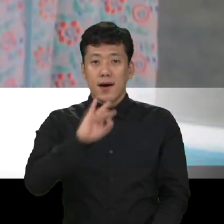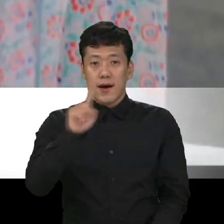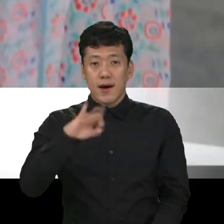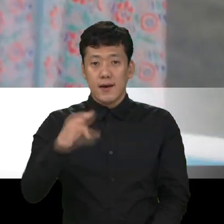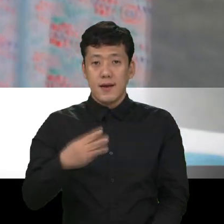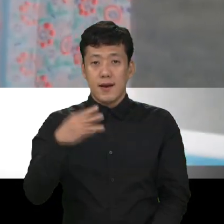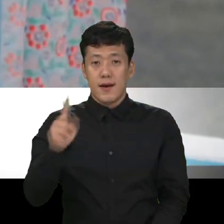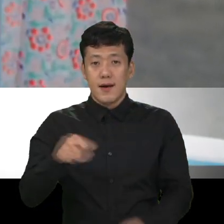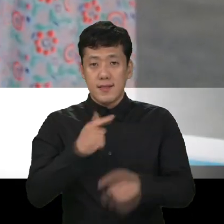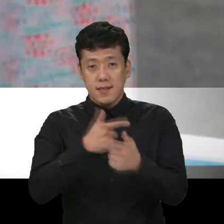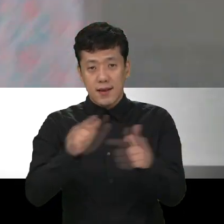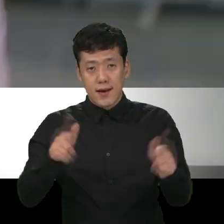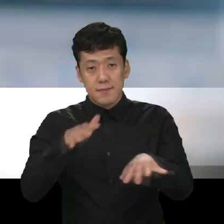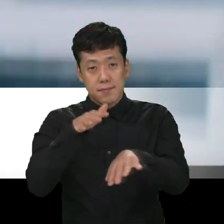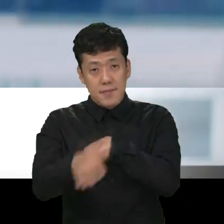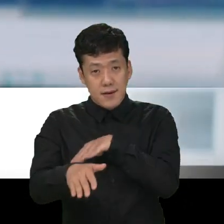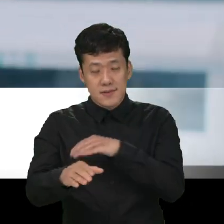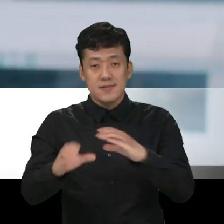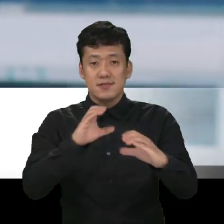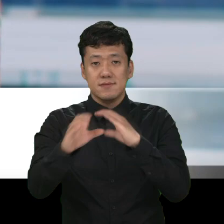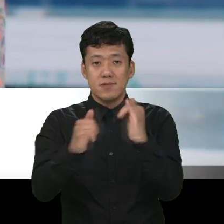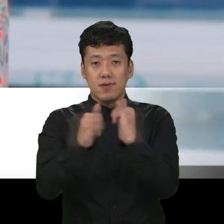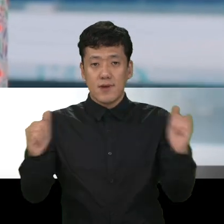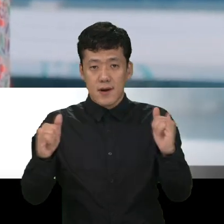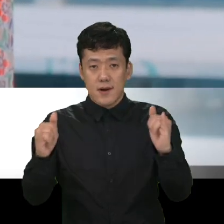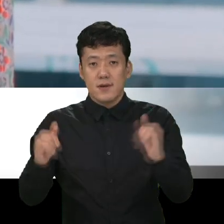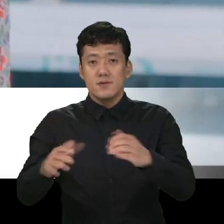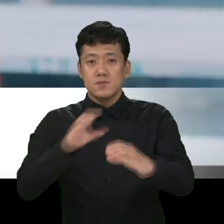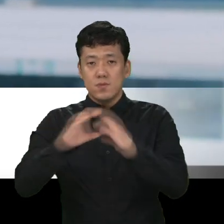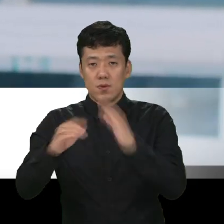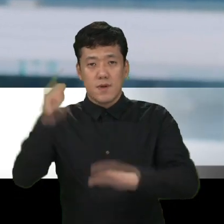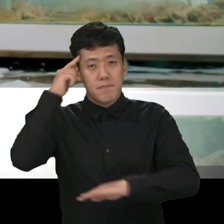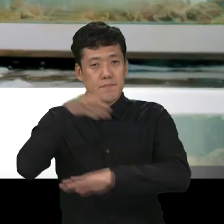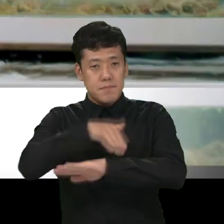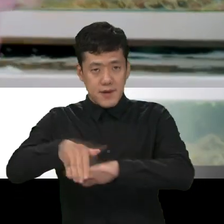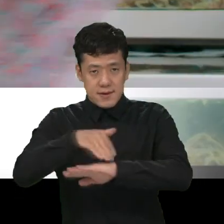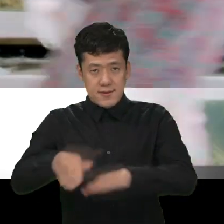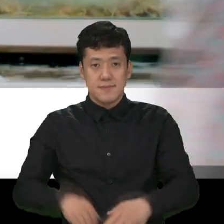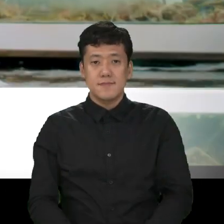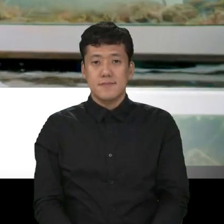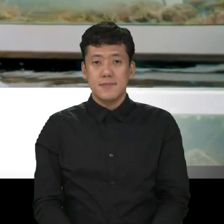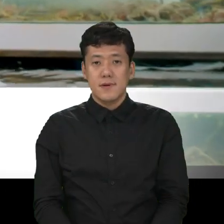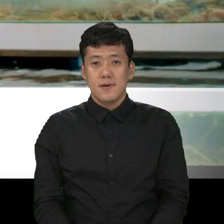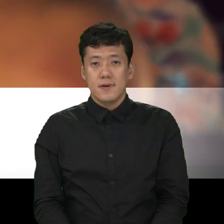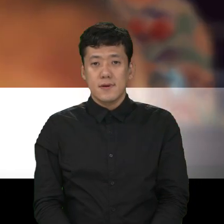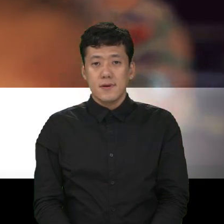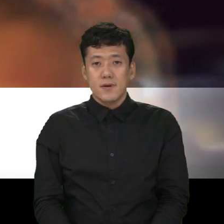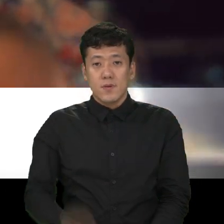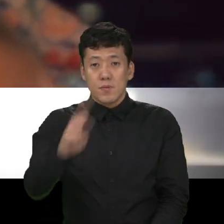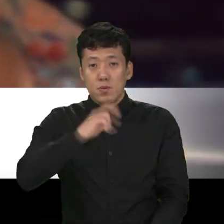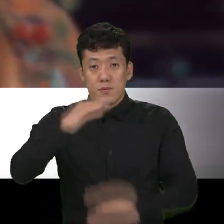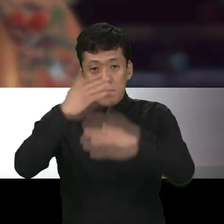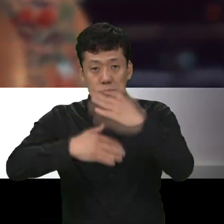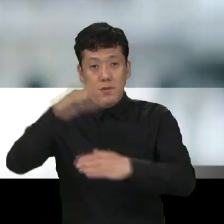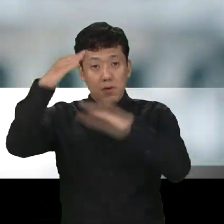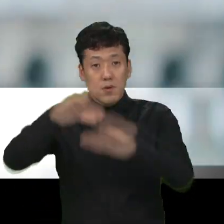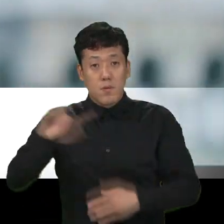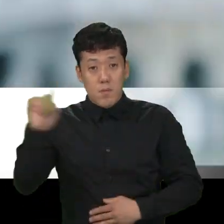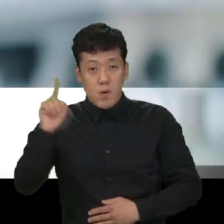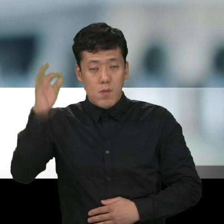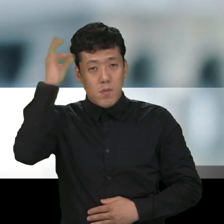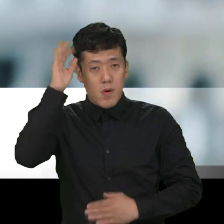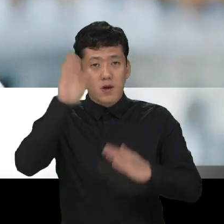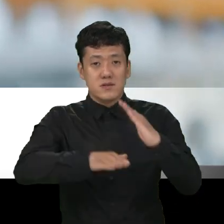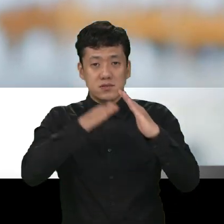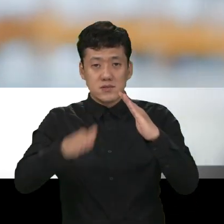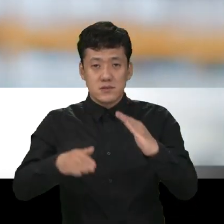인간 아일라 가 다양한 방식으로 시민과 소통 하도록 할 방침입니다 한편 아일라 가 출연하는 뮤직비디오는 포항시